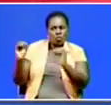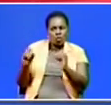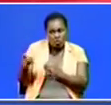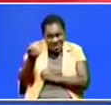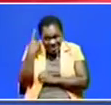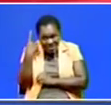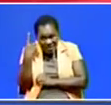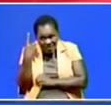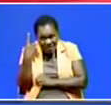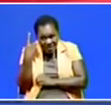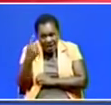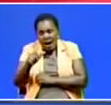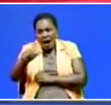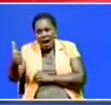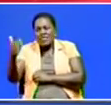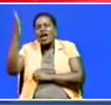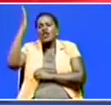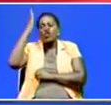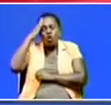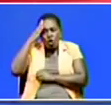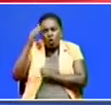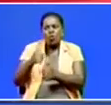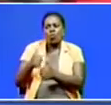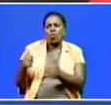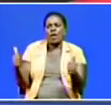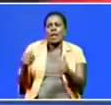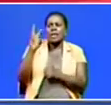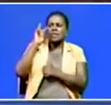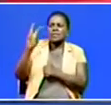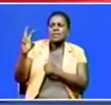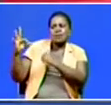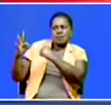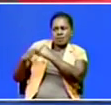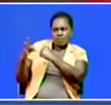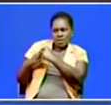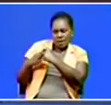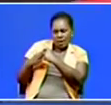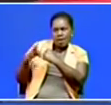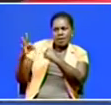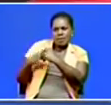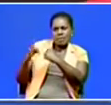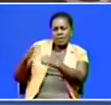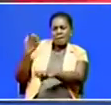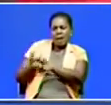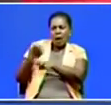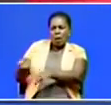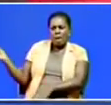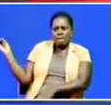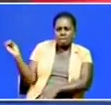kama tunaelewana. Kuna watu wanajulikana kwa hiyo maneno. Tuliwaona huko Kibera. Tulienda Kibera wakatupiga na